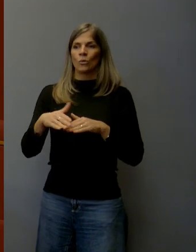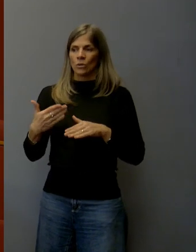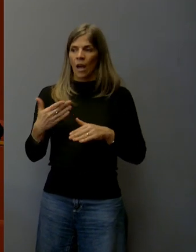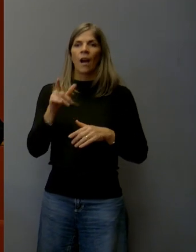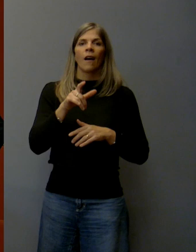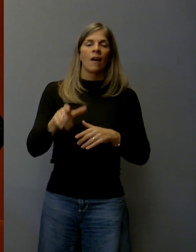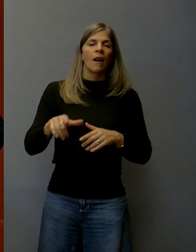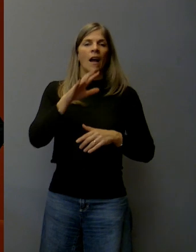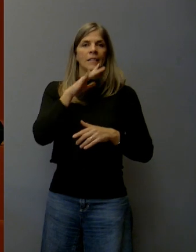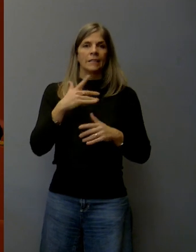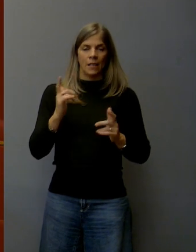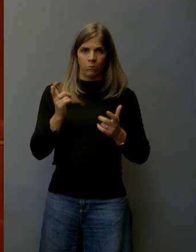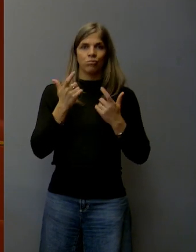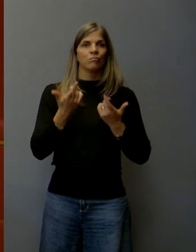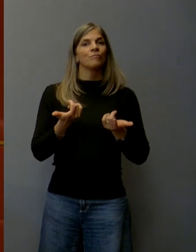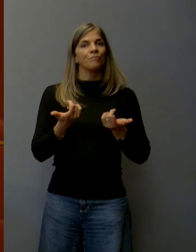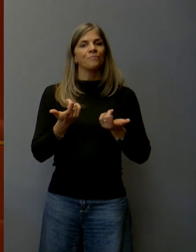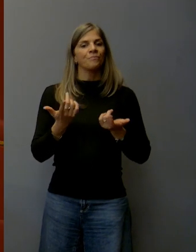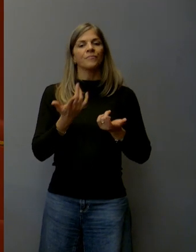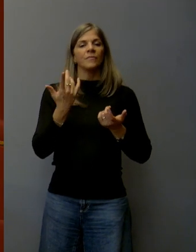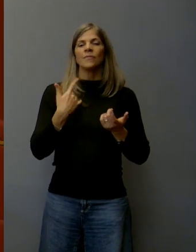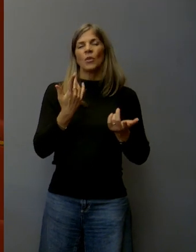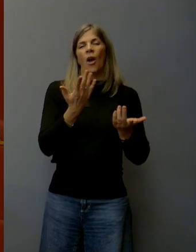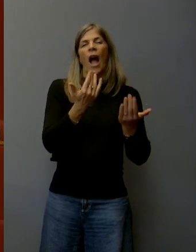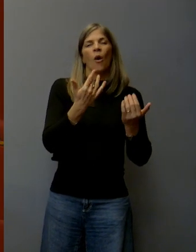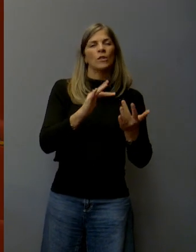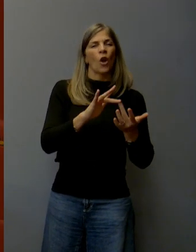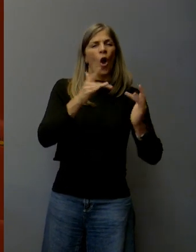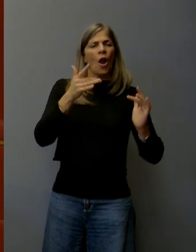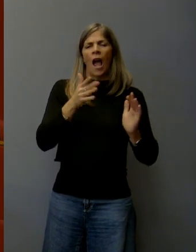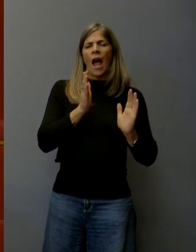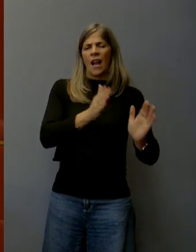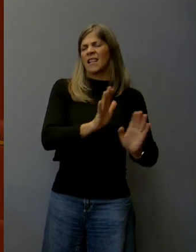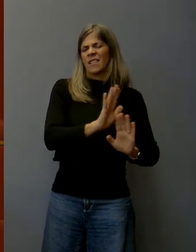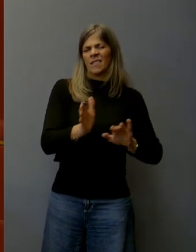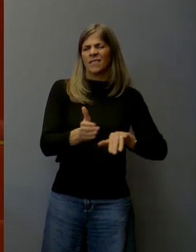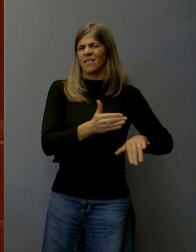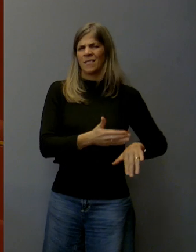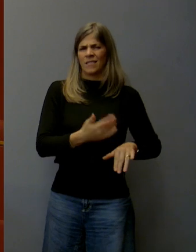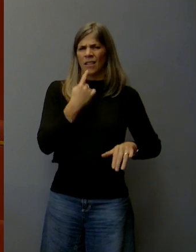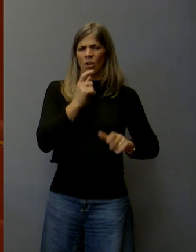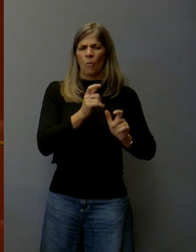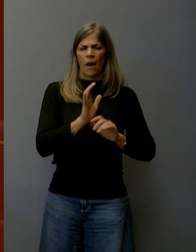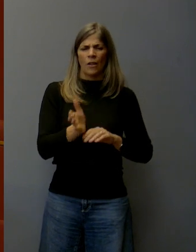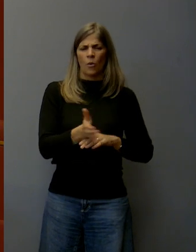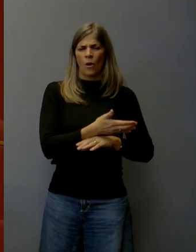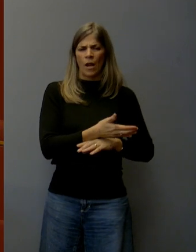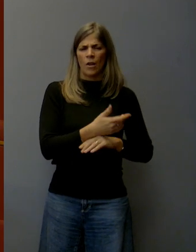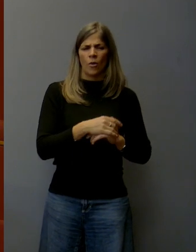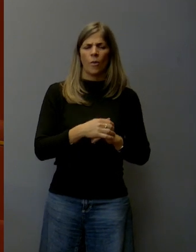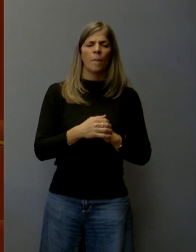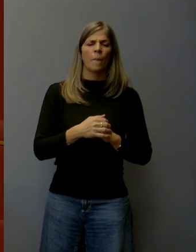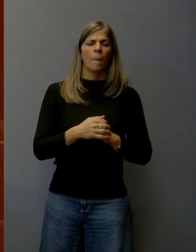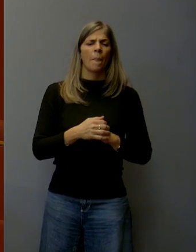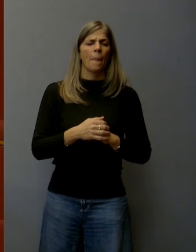sto parlando solamente e diciamo degli acquisti privati attraverso piattaforme online peraltro possono diventare anche un